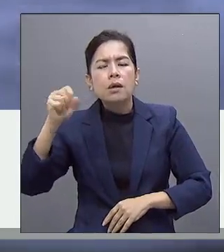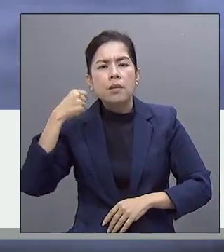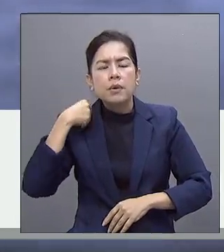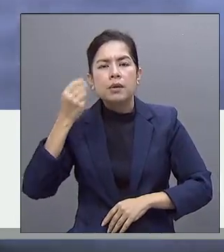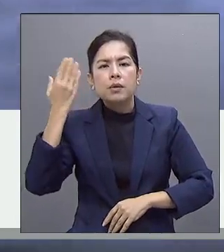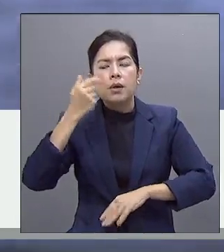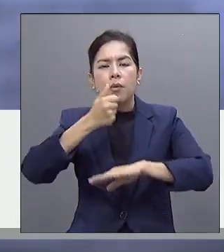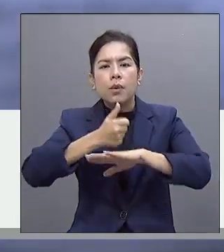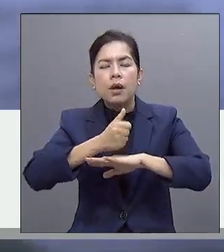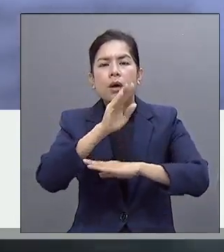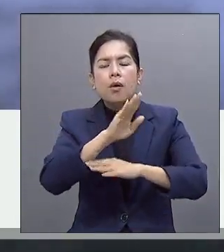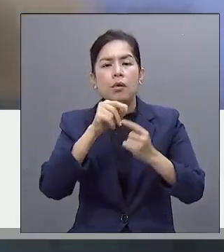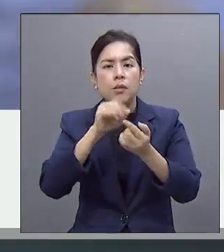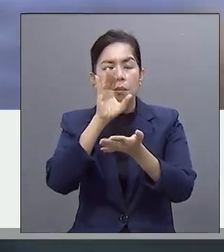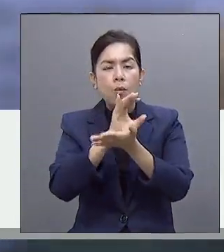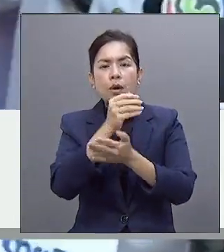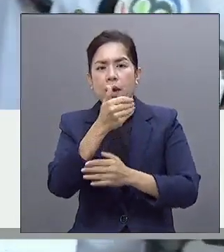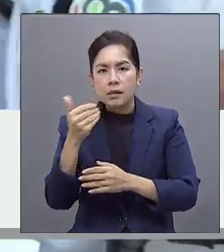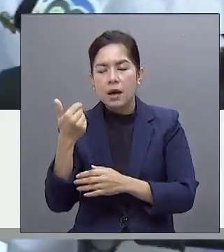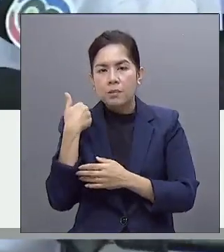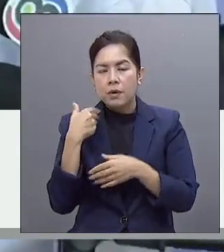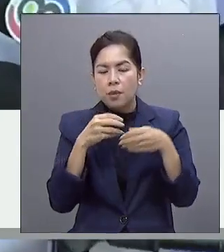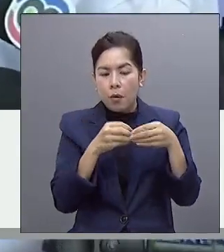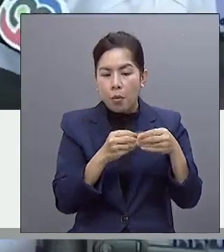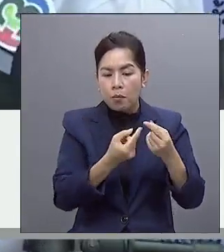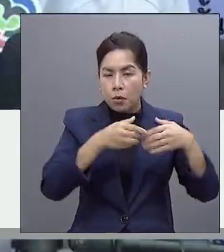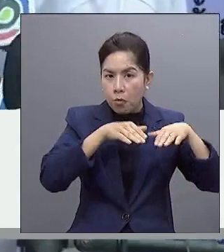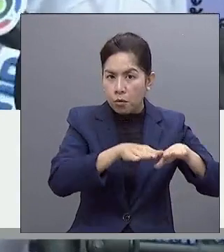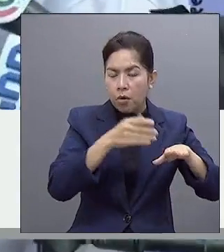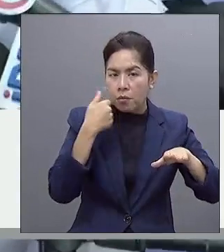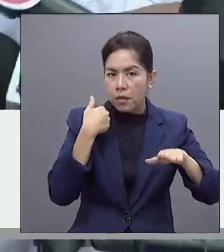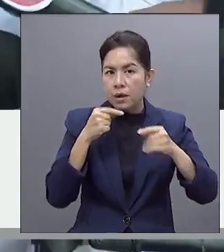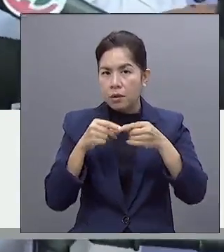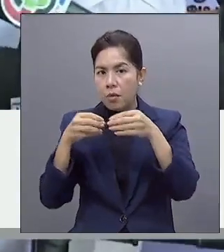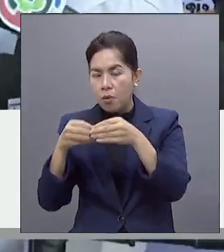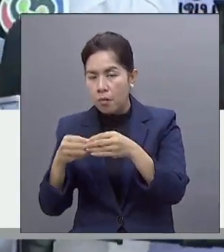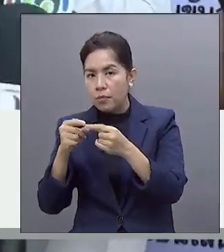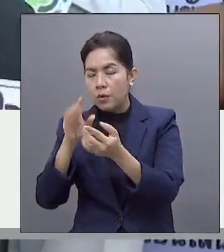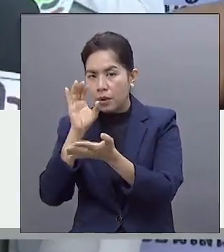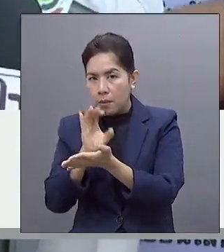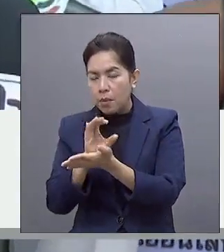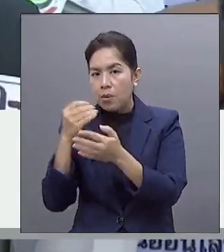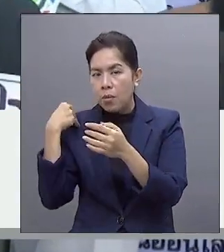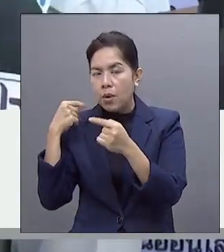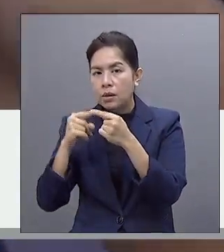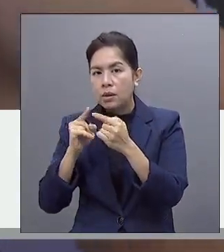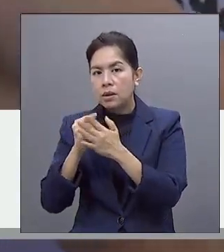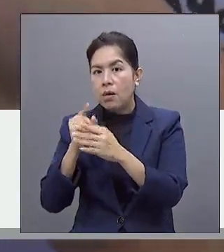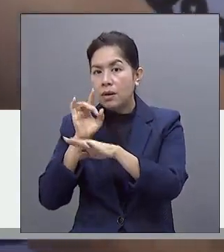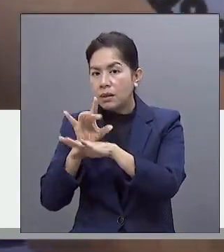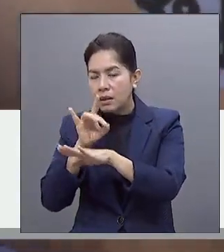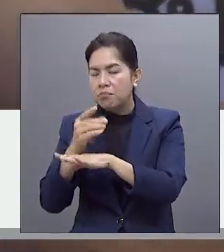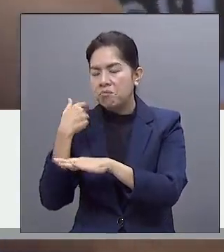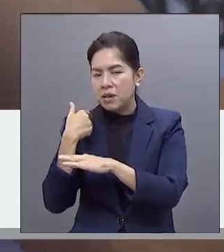จแห่งชาติมีลูกน้องมีกลุ่มตำรวจไซเบอร์บางนายรวมอยู่ด้วยนะคะคุณอัจฉริยะ